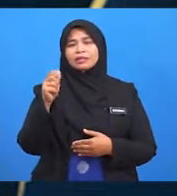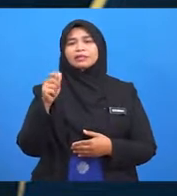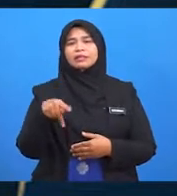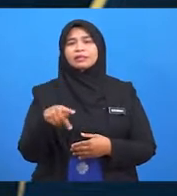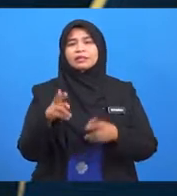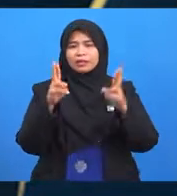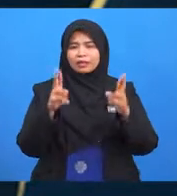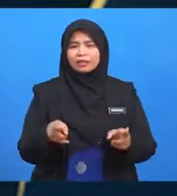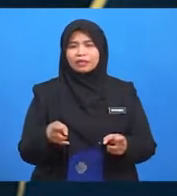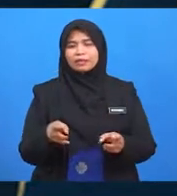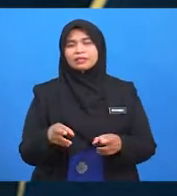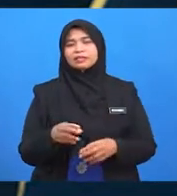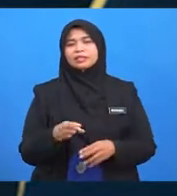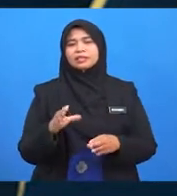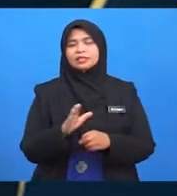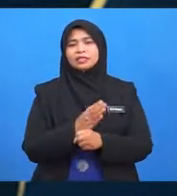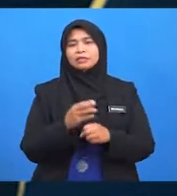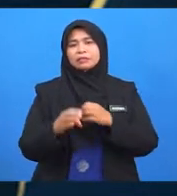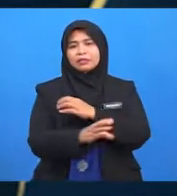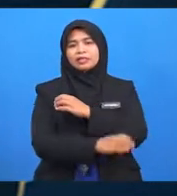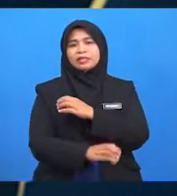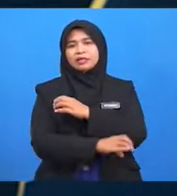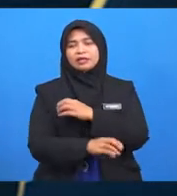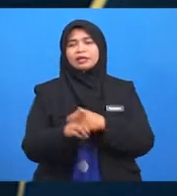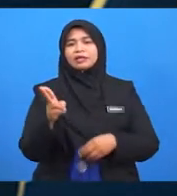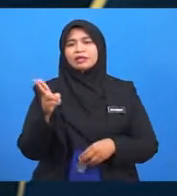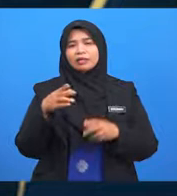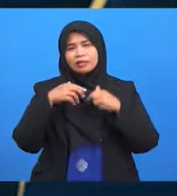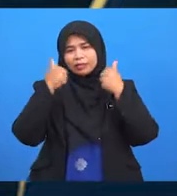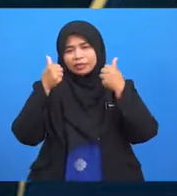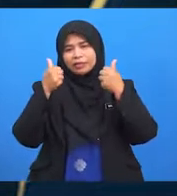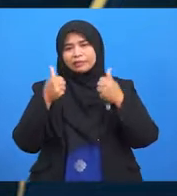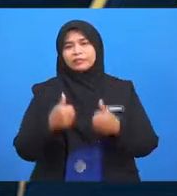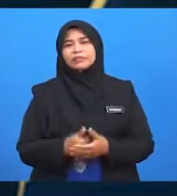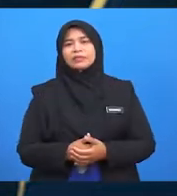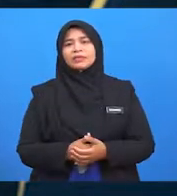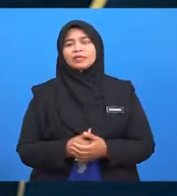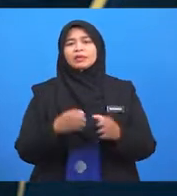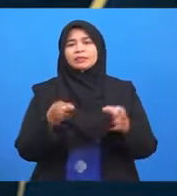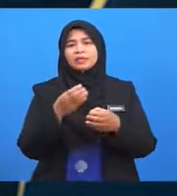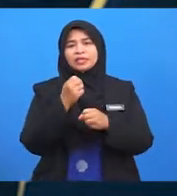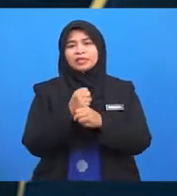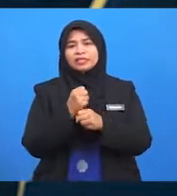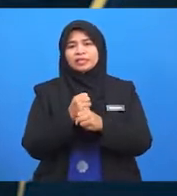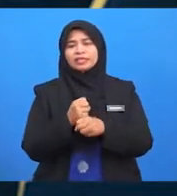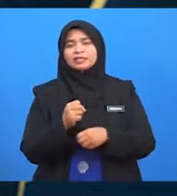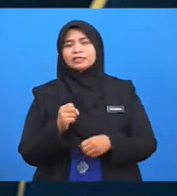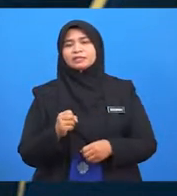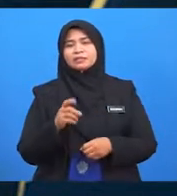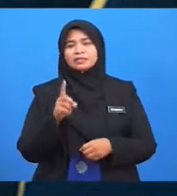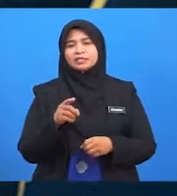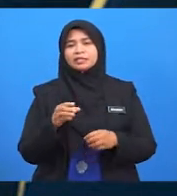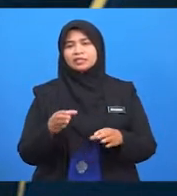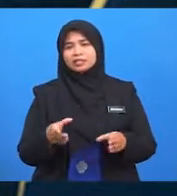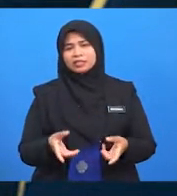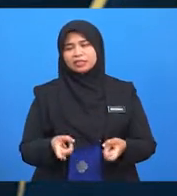cekap negara hebat. Internet, kita nak pantas. Buat kerja kita juga perlu